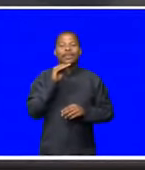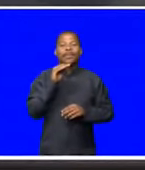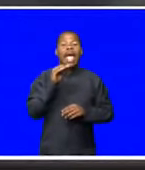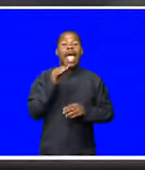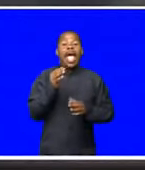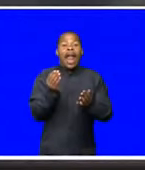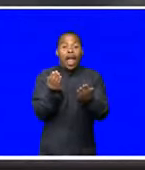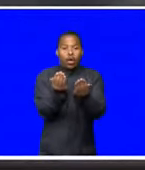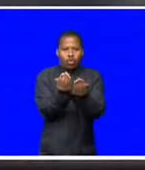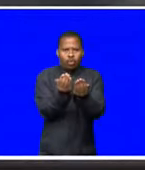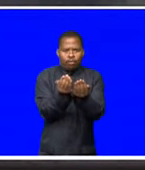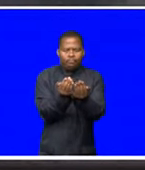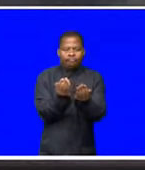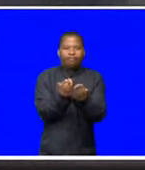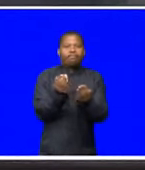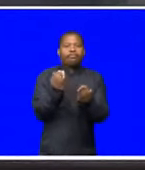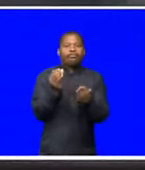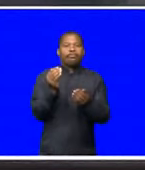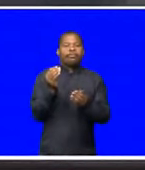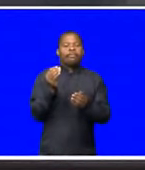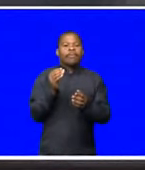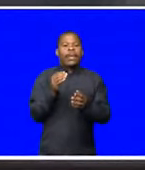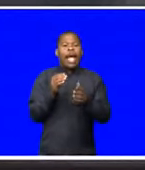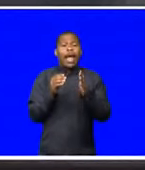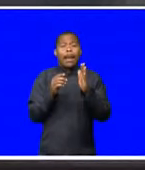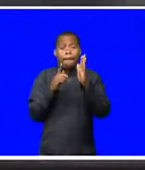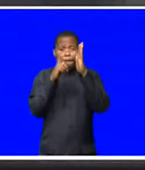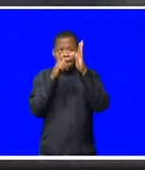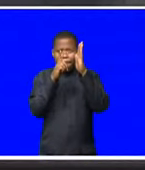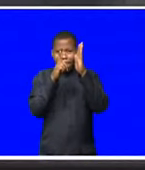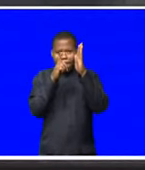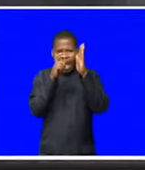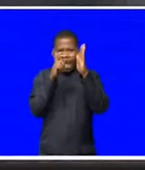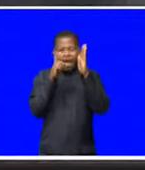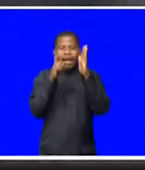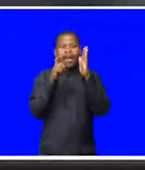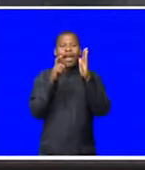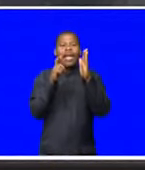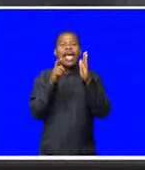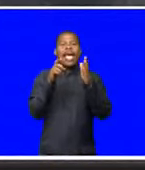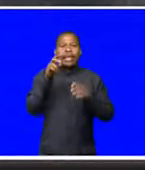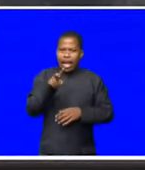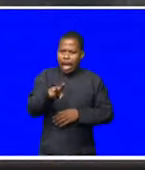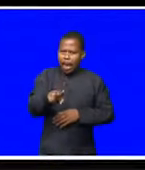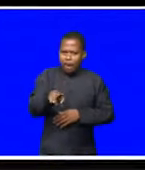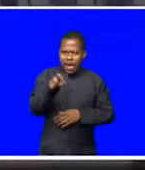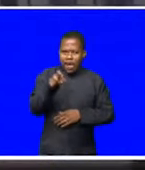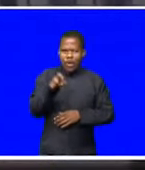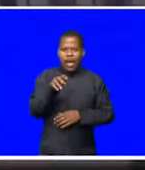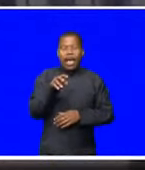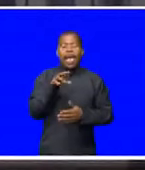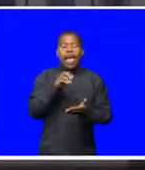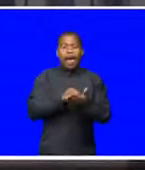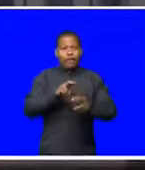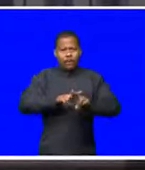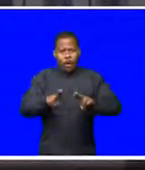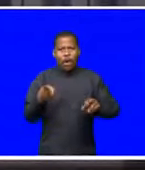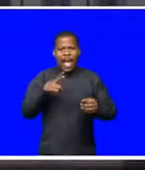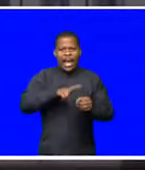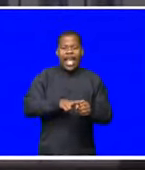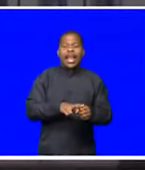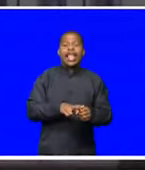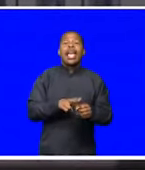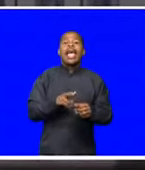emakhamera elihlobo lema CCTV lasanyamalele kulesikolwa lokunye imali leyaniketwa